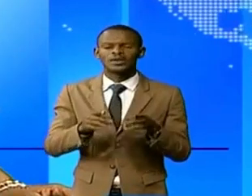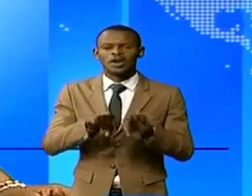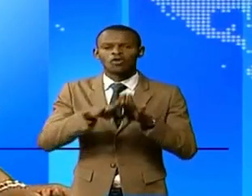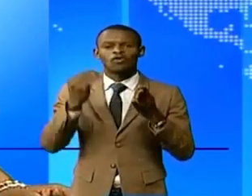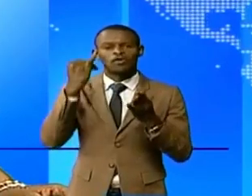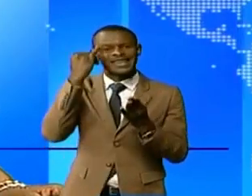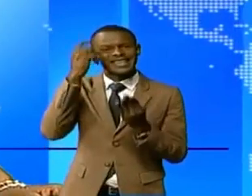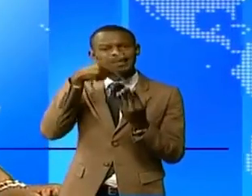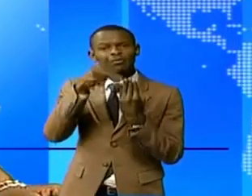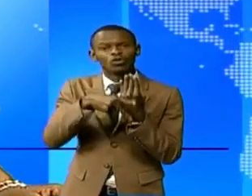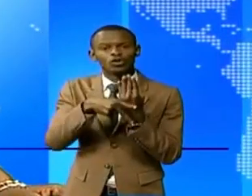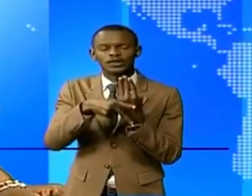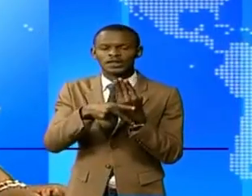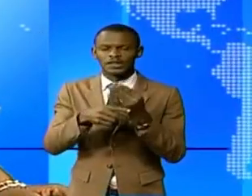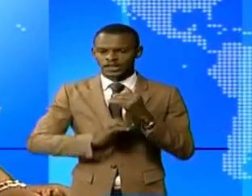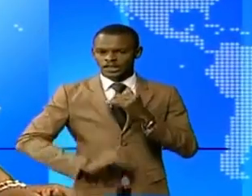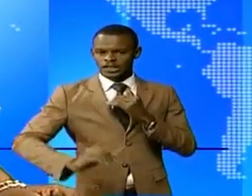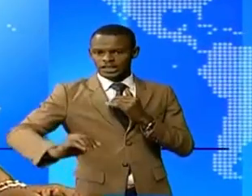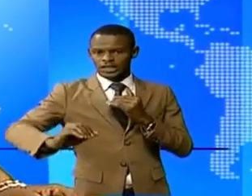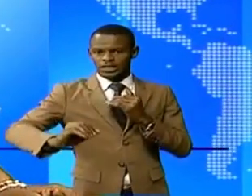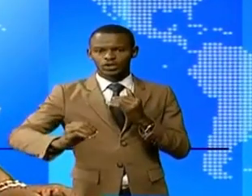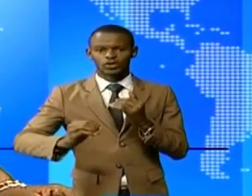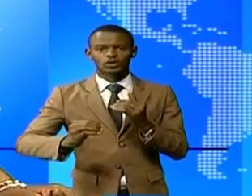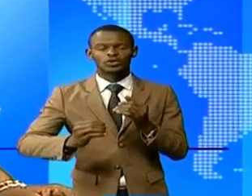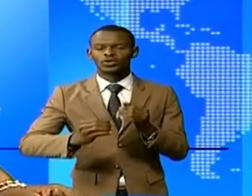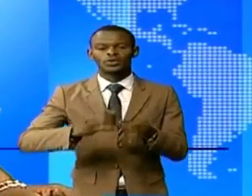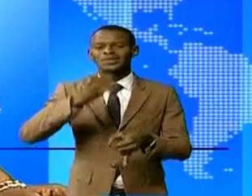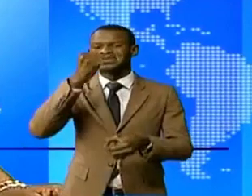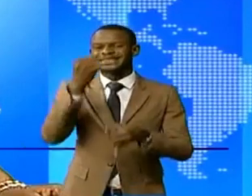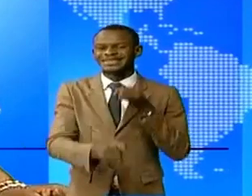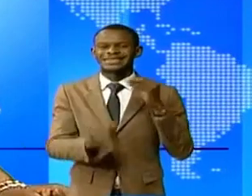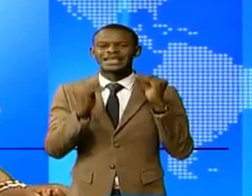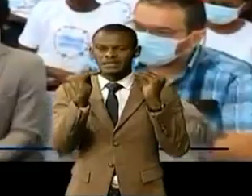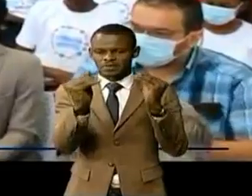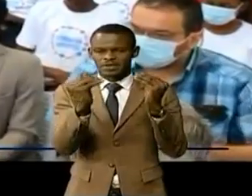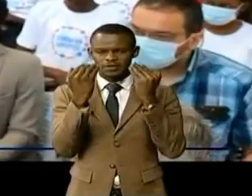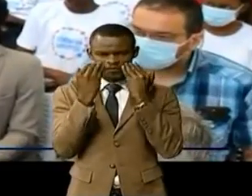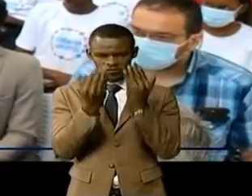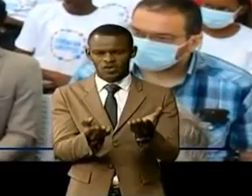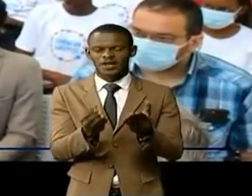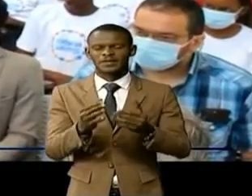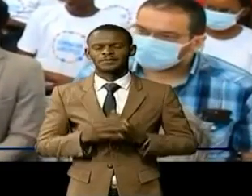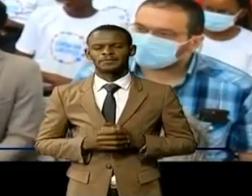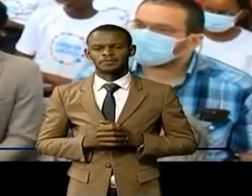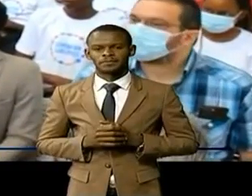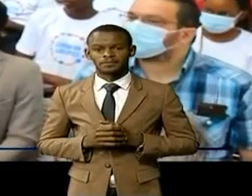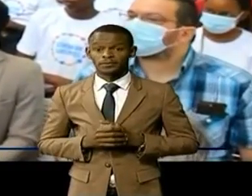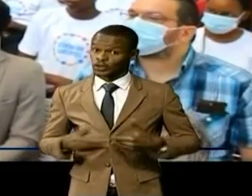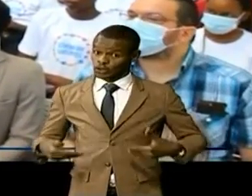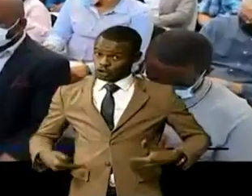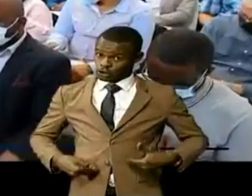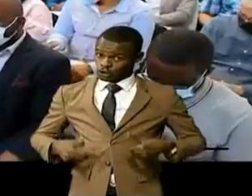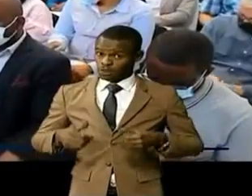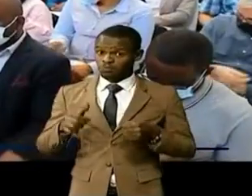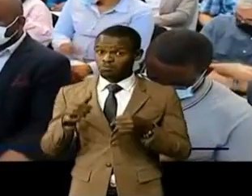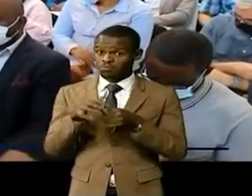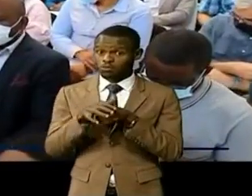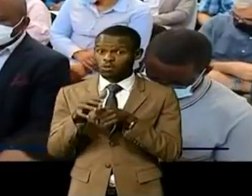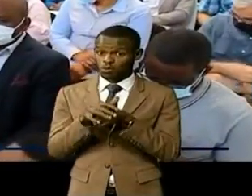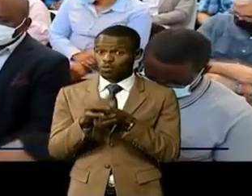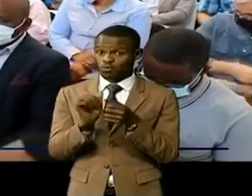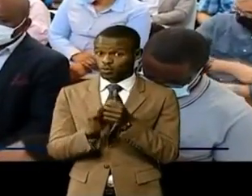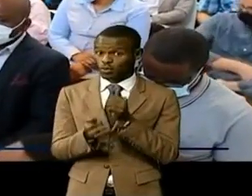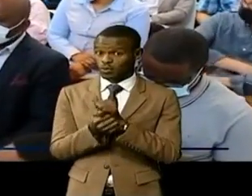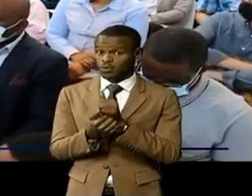l'apprentissage de jeunes au métier. Cédric Kenina pour le reportage. Les jeunes sont confrontés à beaucoup de problèmes en